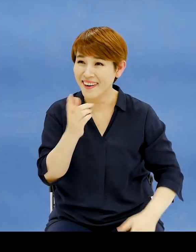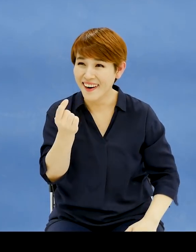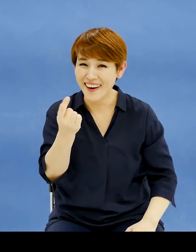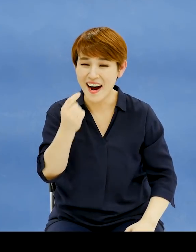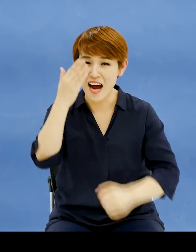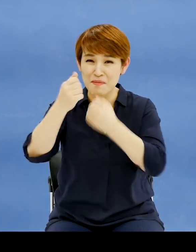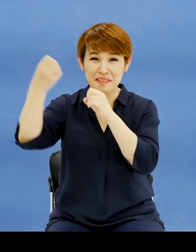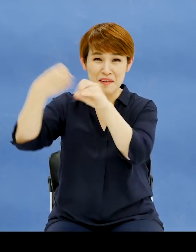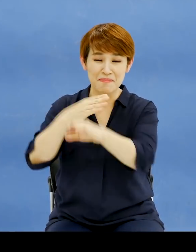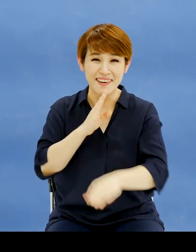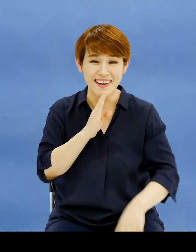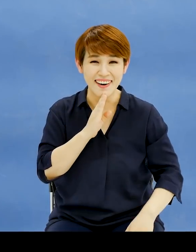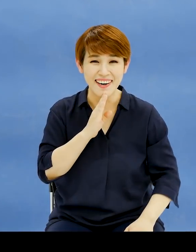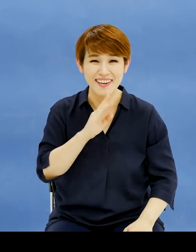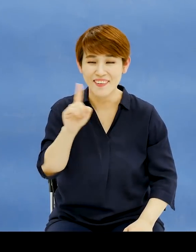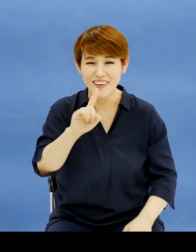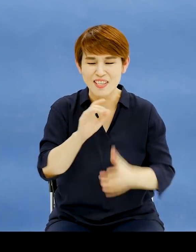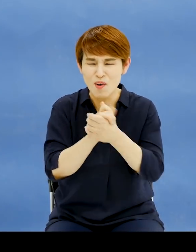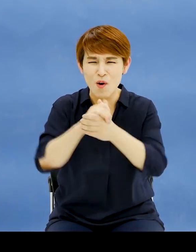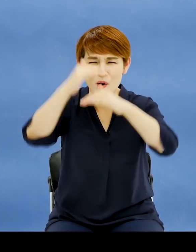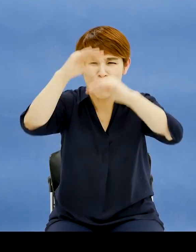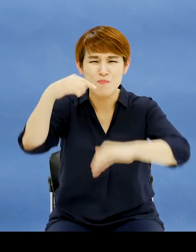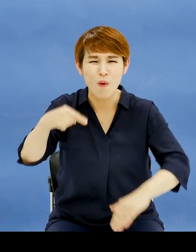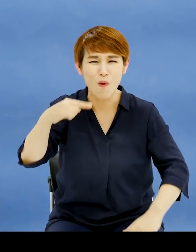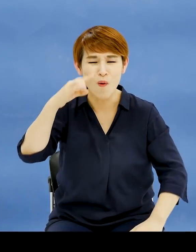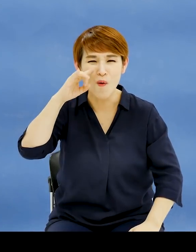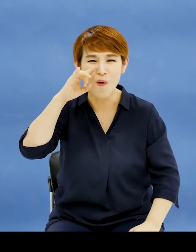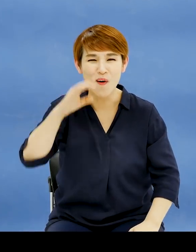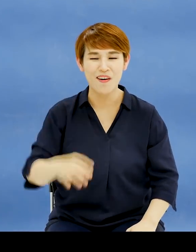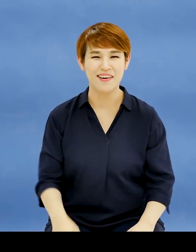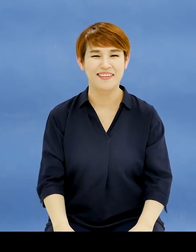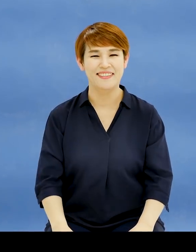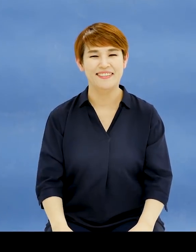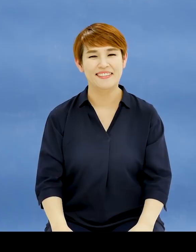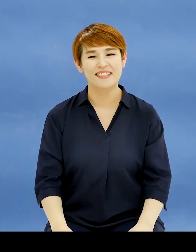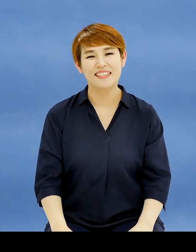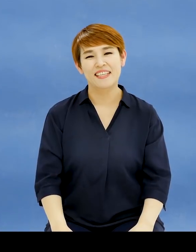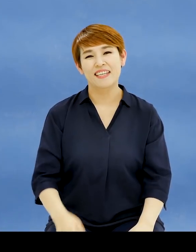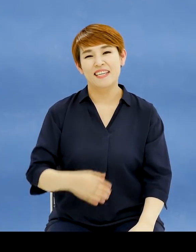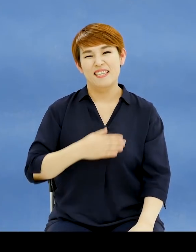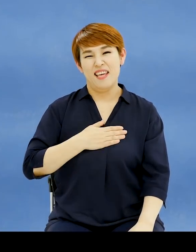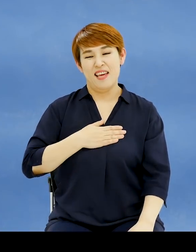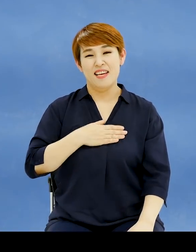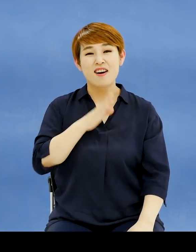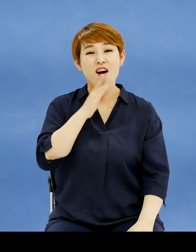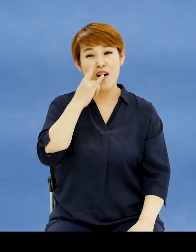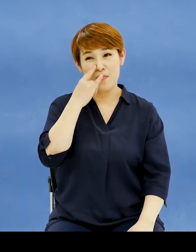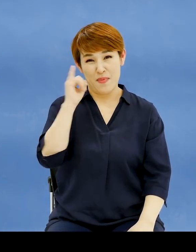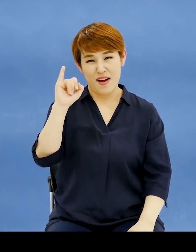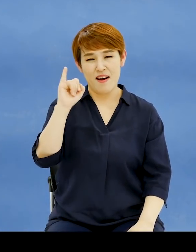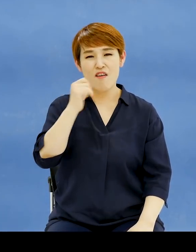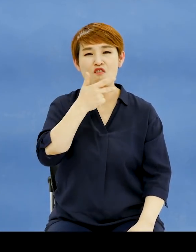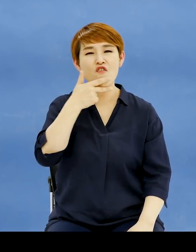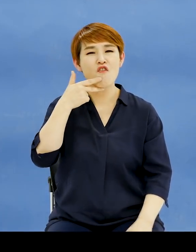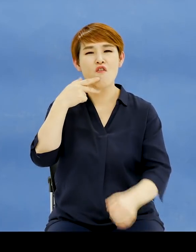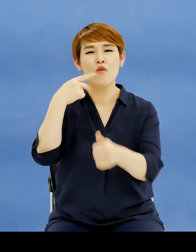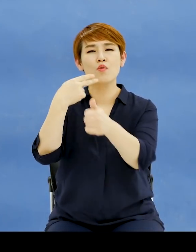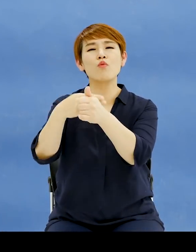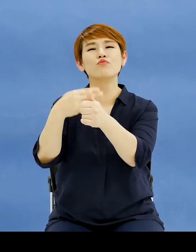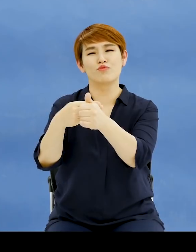시키게 된 거라고 하나님 응답이라고 하셨는데 어떤 기도를 올리셨길래 스캇 목사님을 만나신 건가요? 아니, 저희 어머니께서